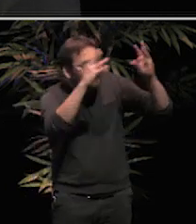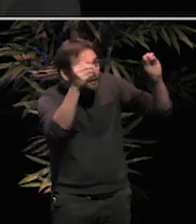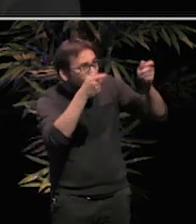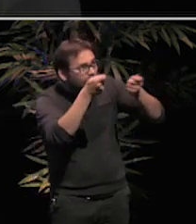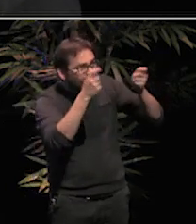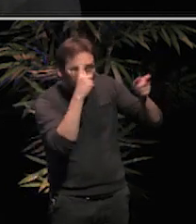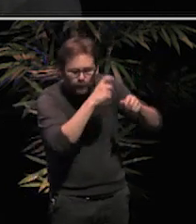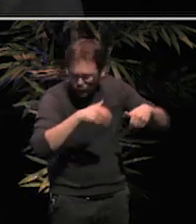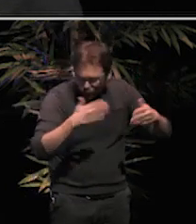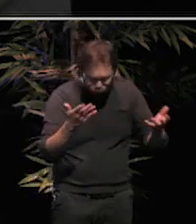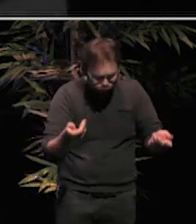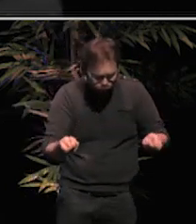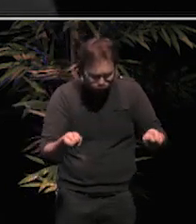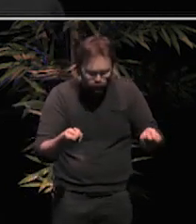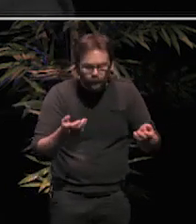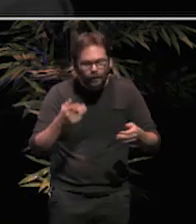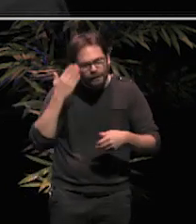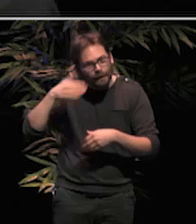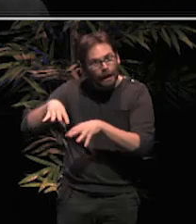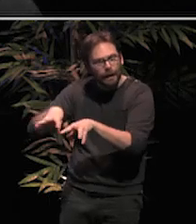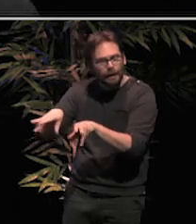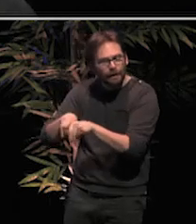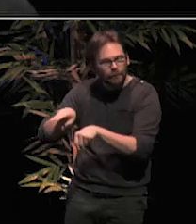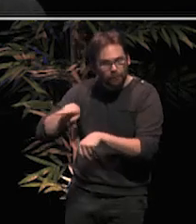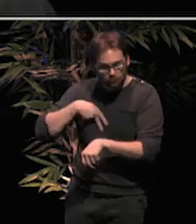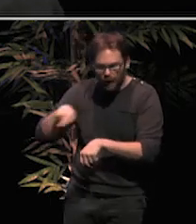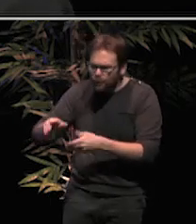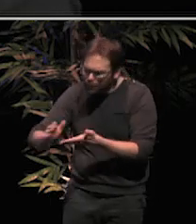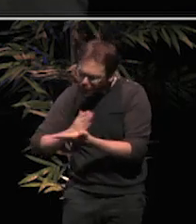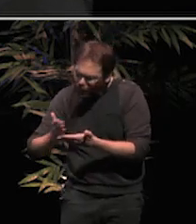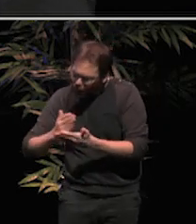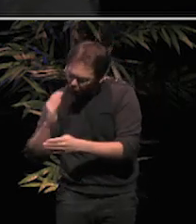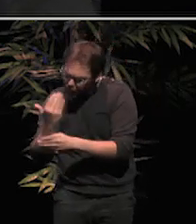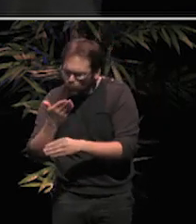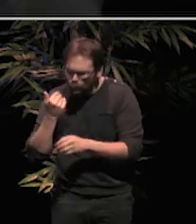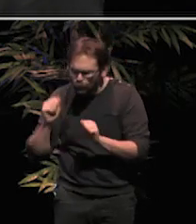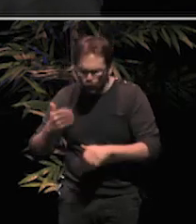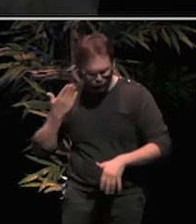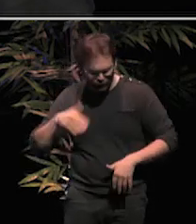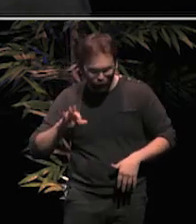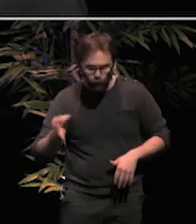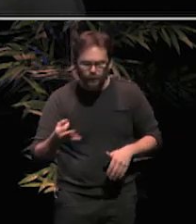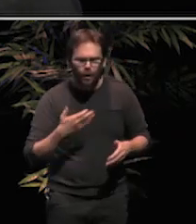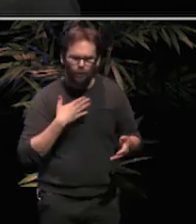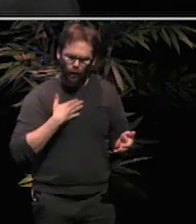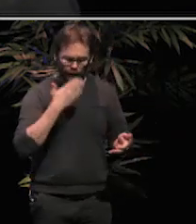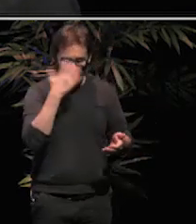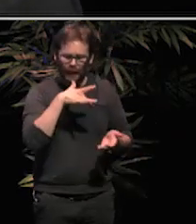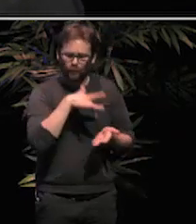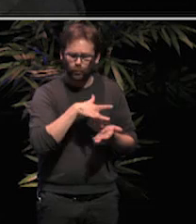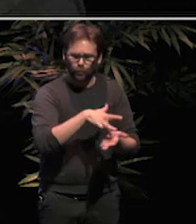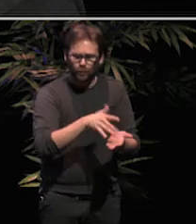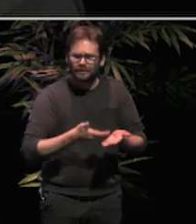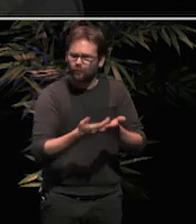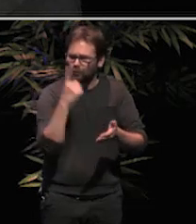gérer, je sais que j'ai une équipe qui va préparer le bateau au mieux, moi je sais que j'ai navigué dans des conditions difficiles,